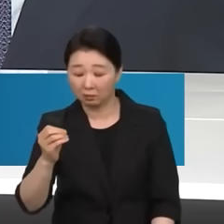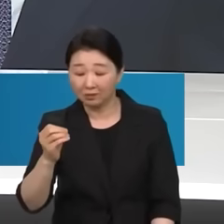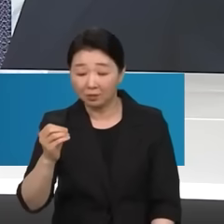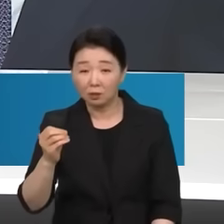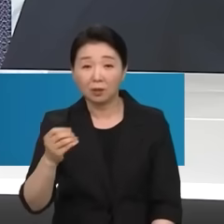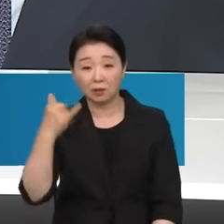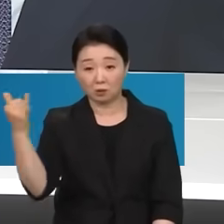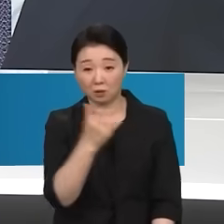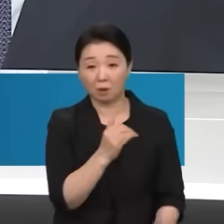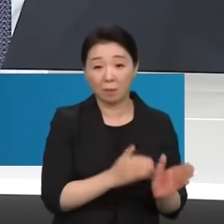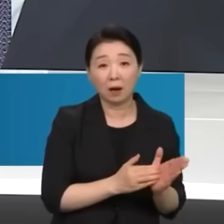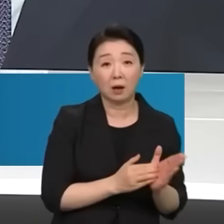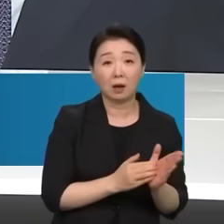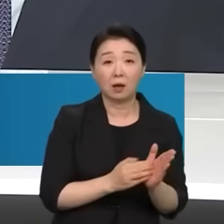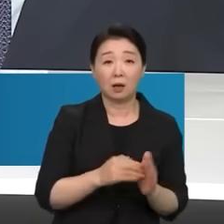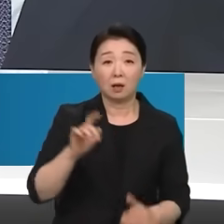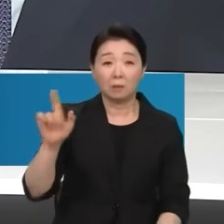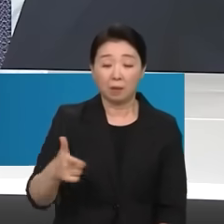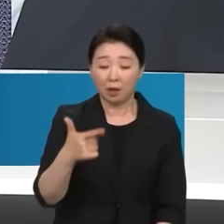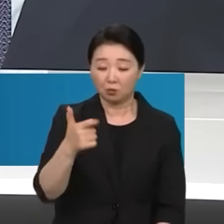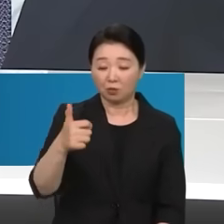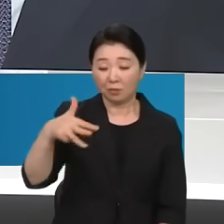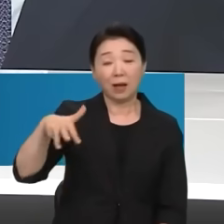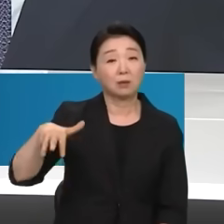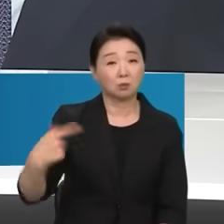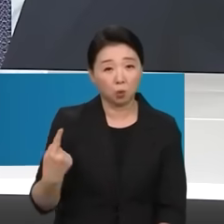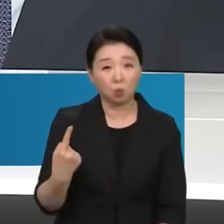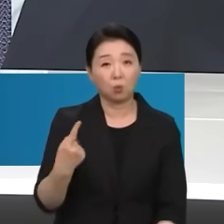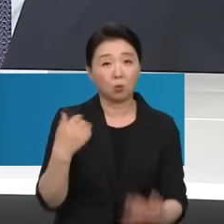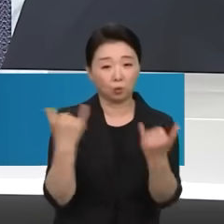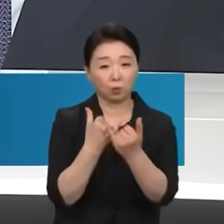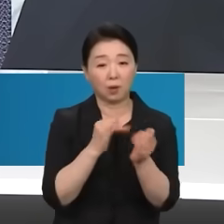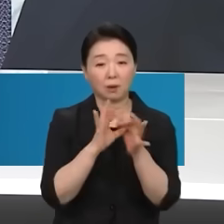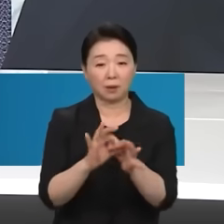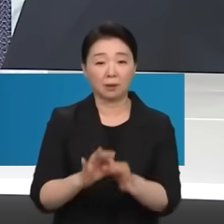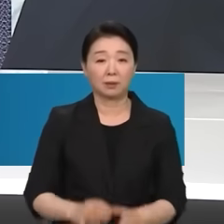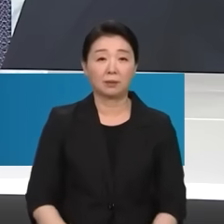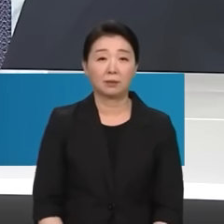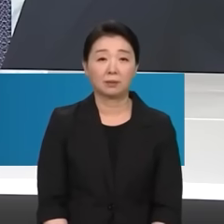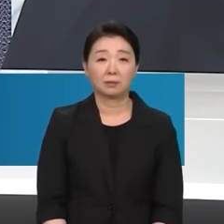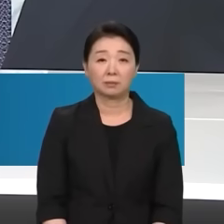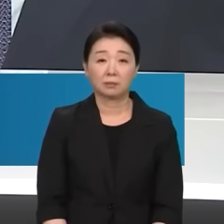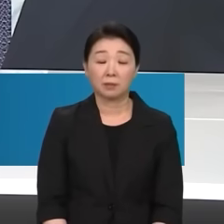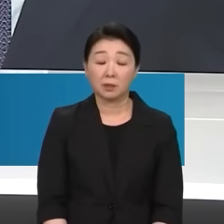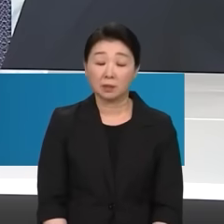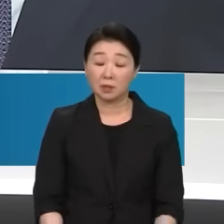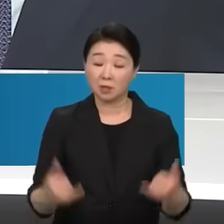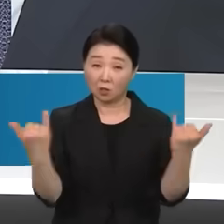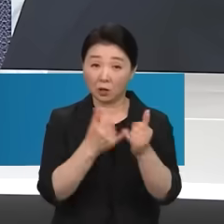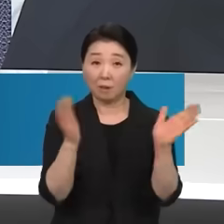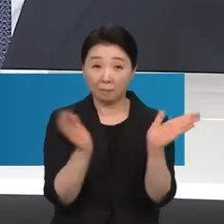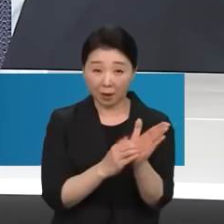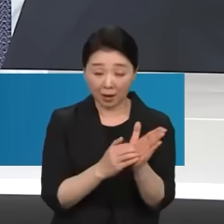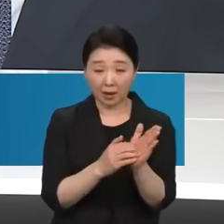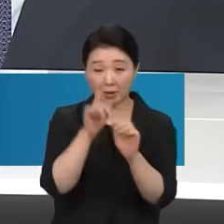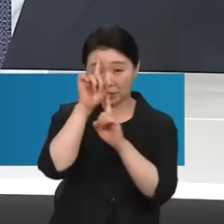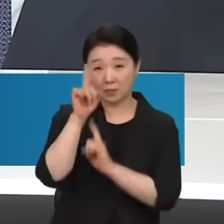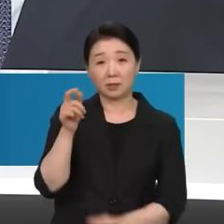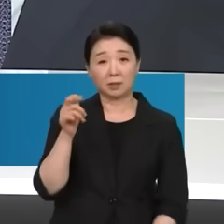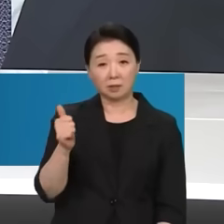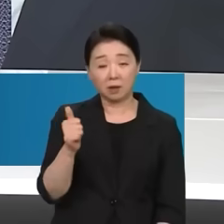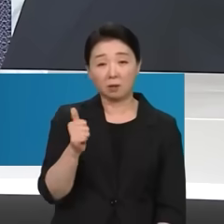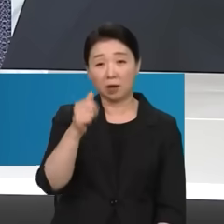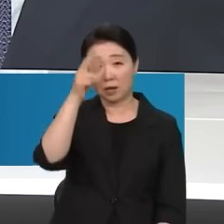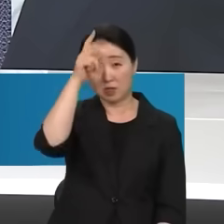걸려왔고 168초 동안 통화가 이어진 걸로 확인됐습니다. 이 전화를 마친 뒤 이 전 장관은 바로